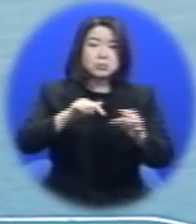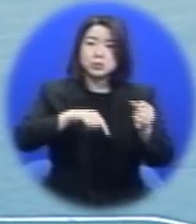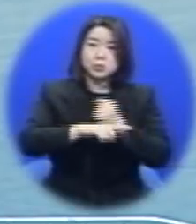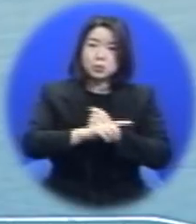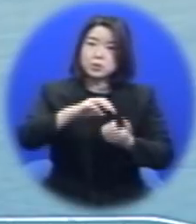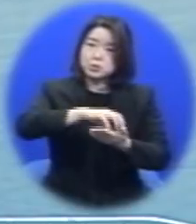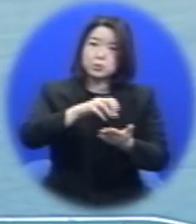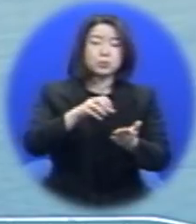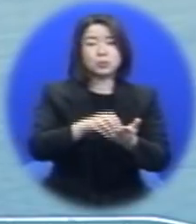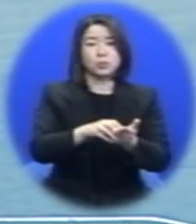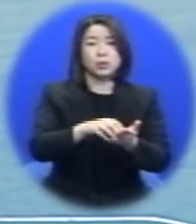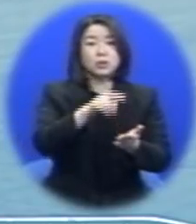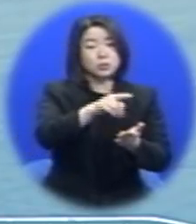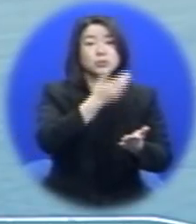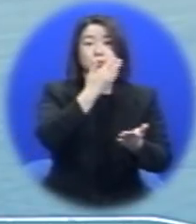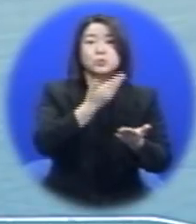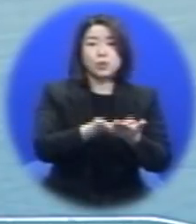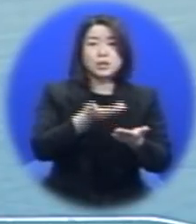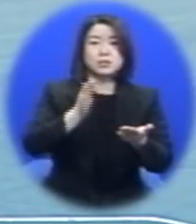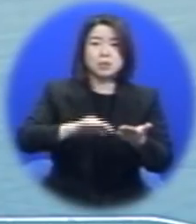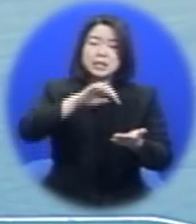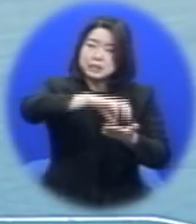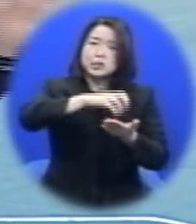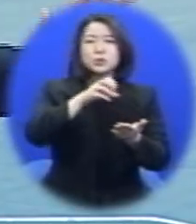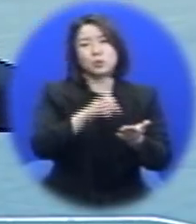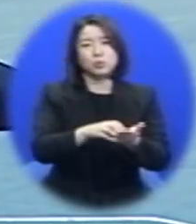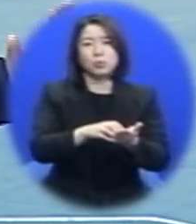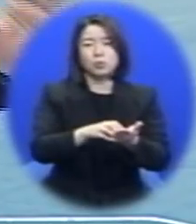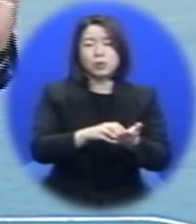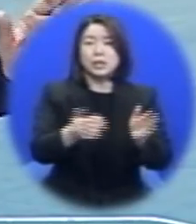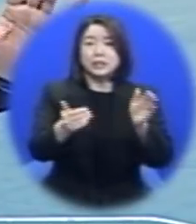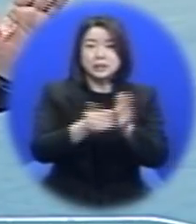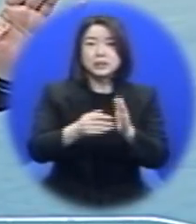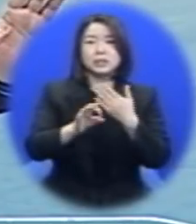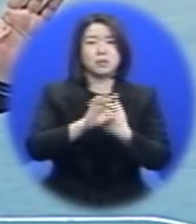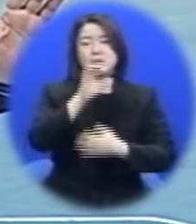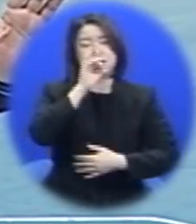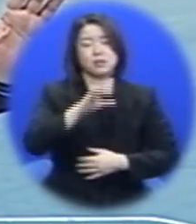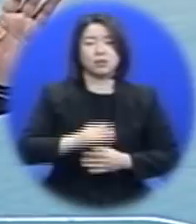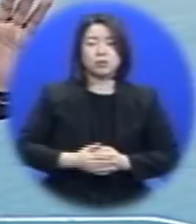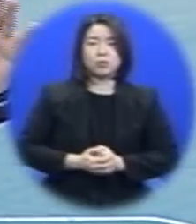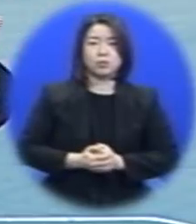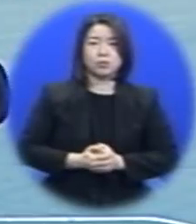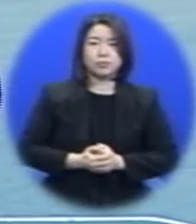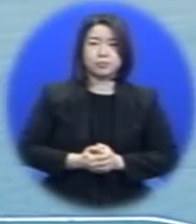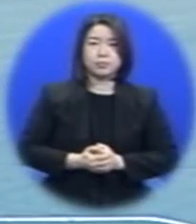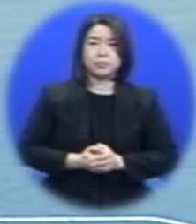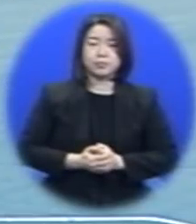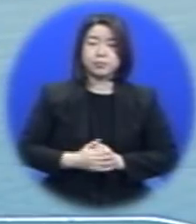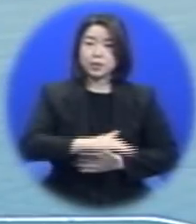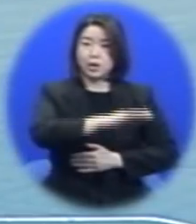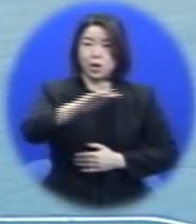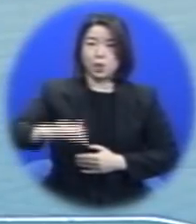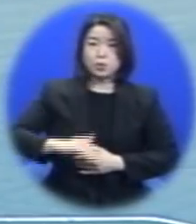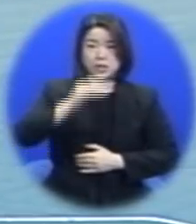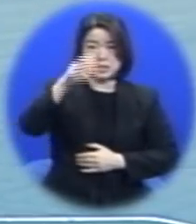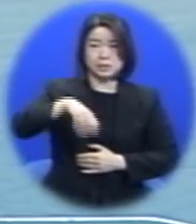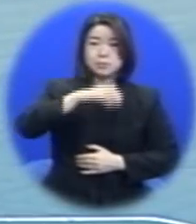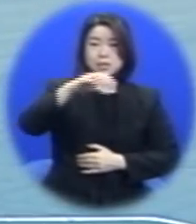그것도 대단히 중요한 일이긴 합니다. 그러나 그 정도로 그치면 안 된다는 겁니다. 우리는